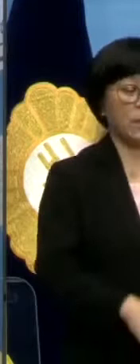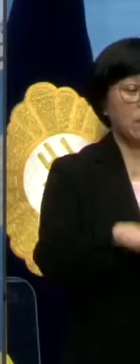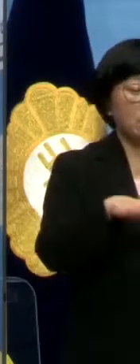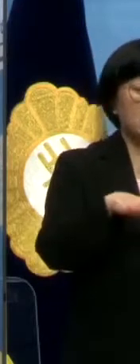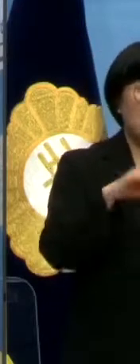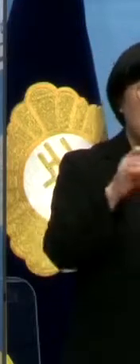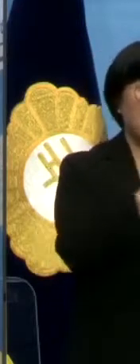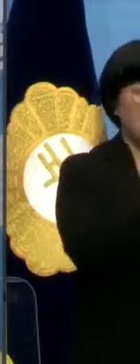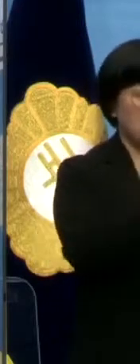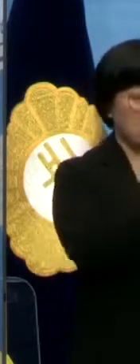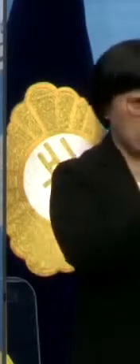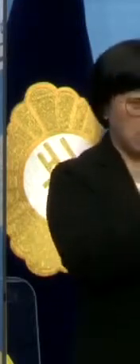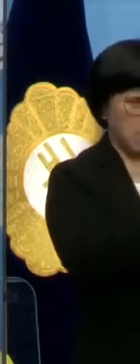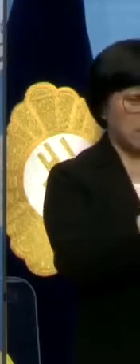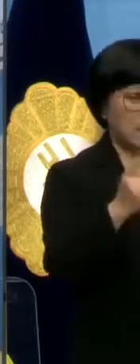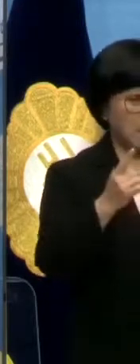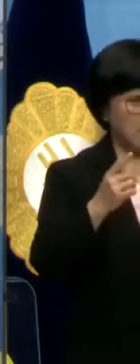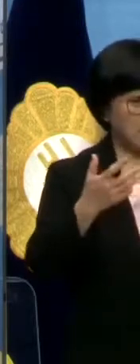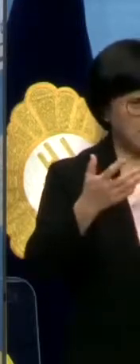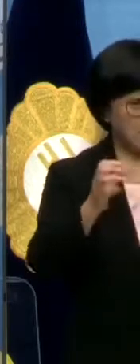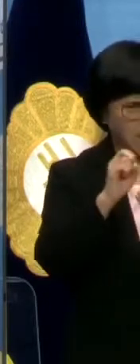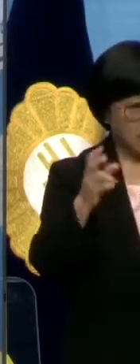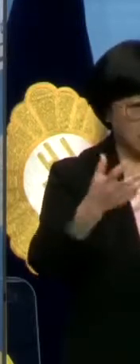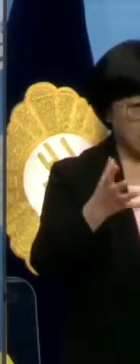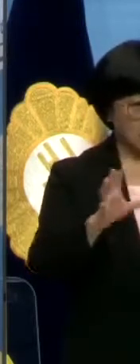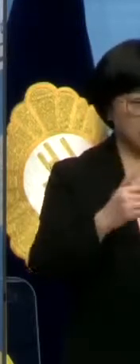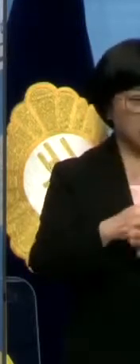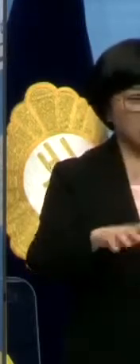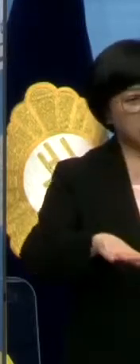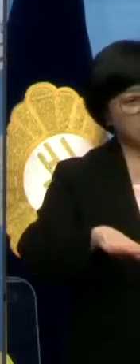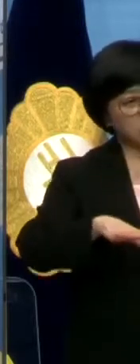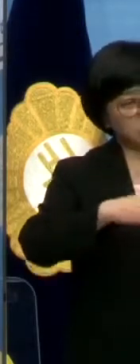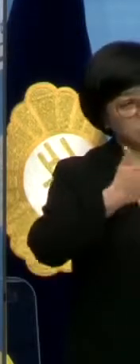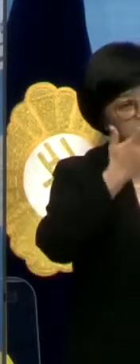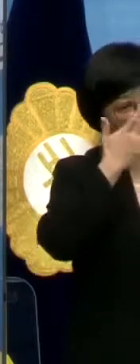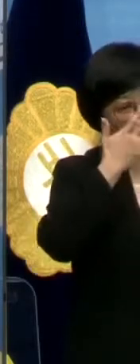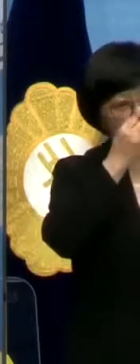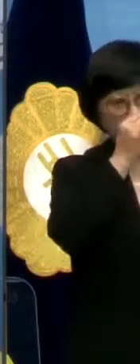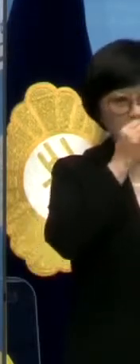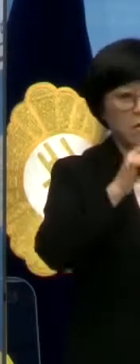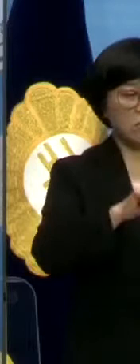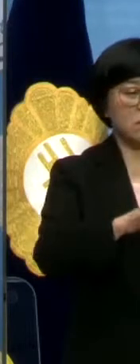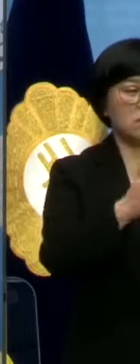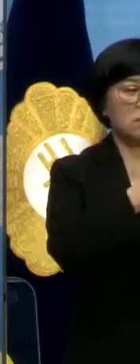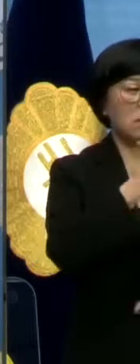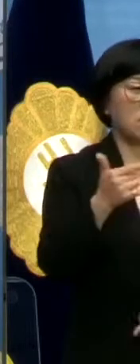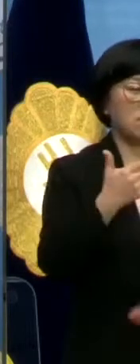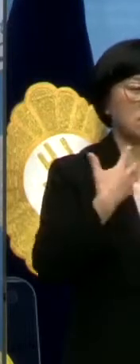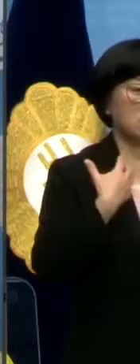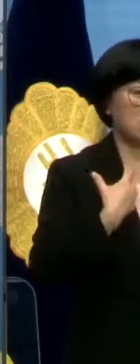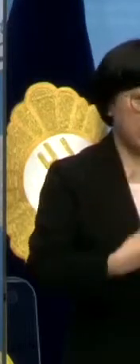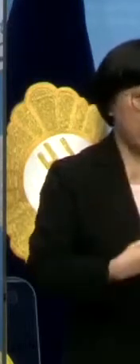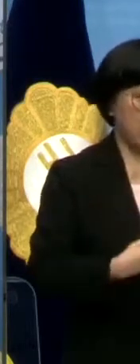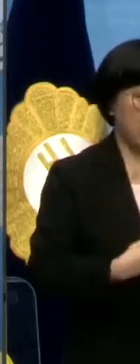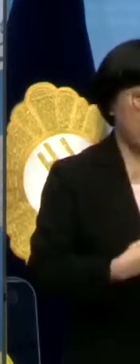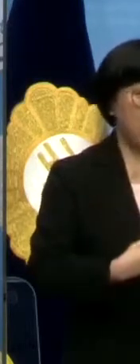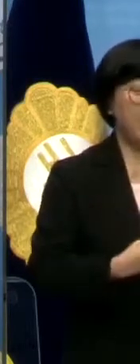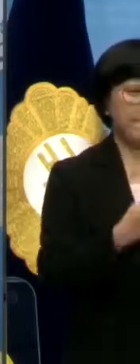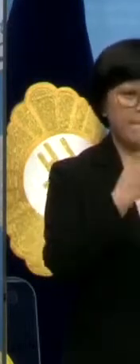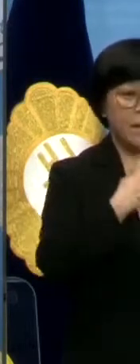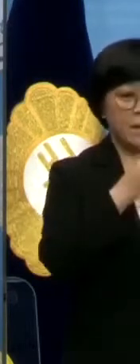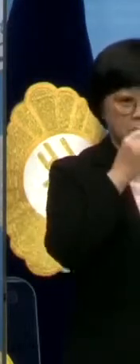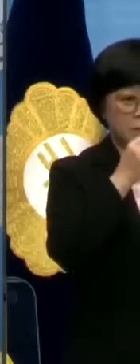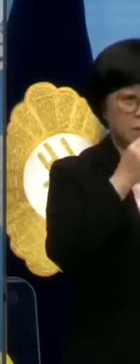처음에 여당도 제1야당도 이 법에 대해서 시큰둥한 것 같아서 매우 실망하기도 하고 낙담하기도